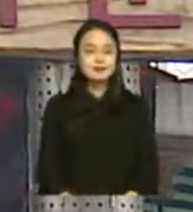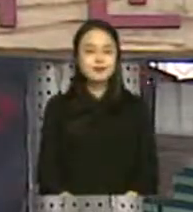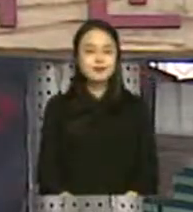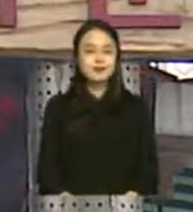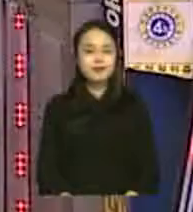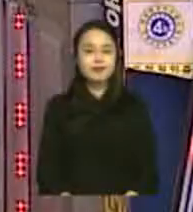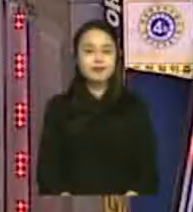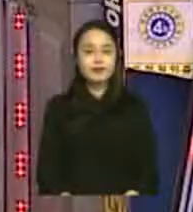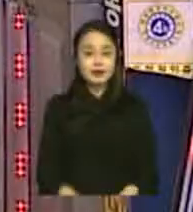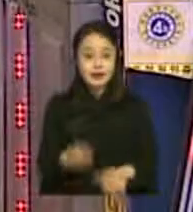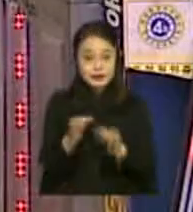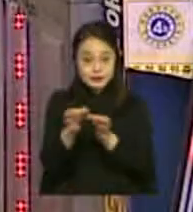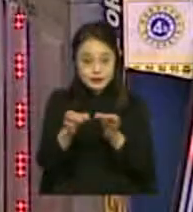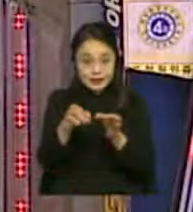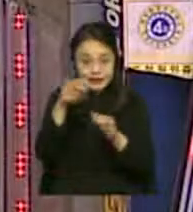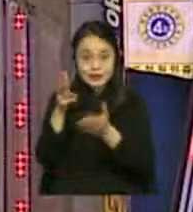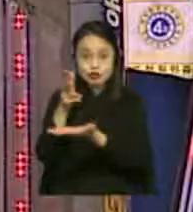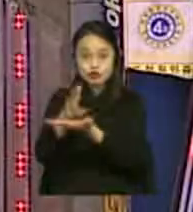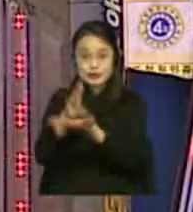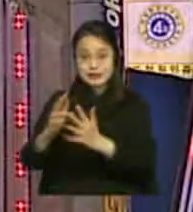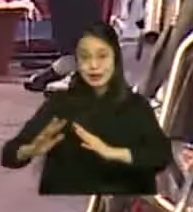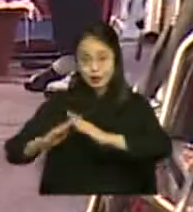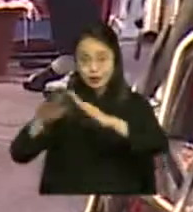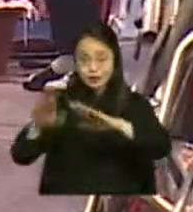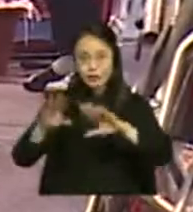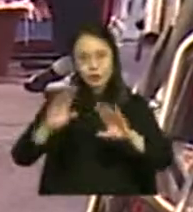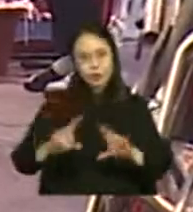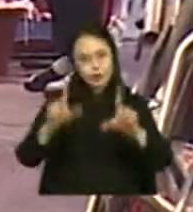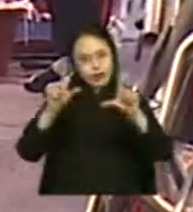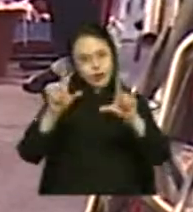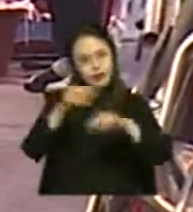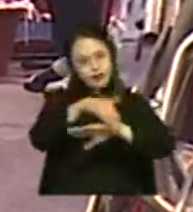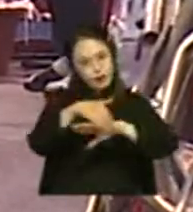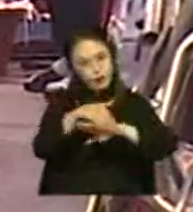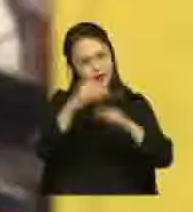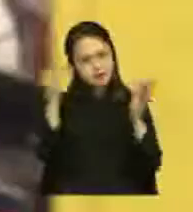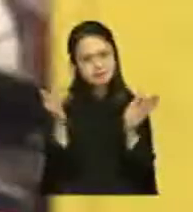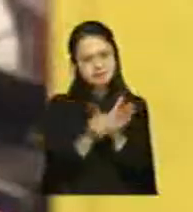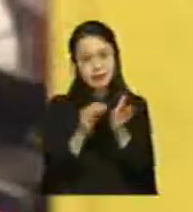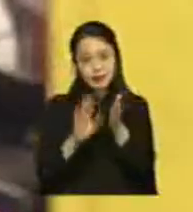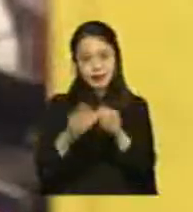축산물 시장 주차장 건립은 올해 설계를 끝내고 내년 1월 착공해